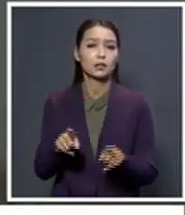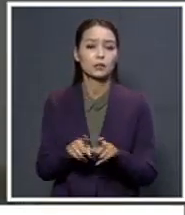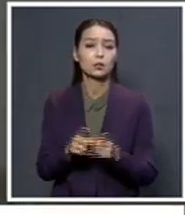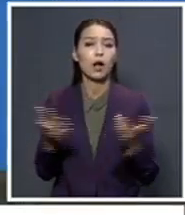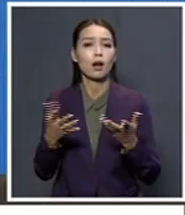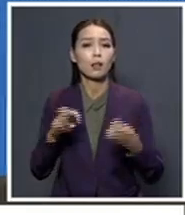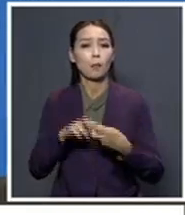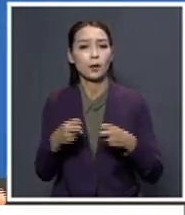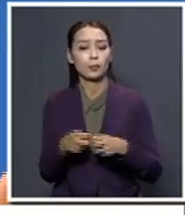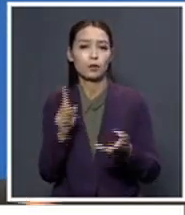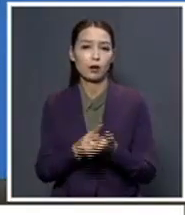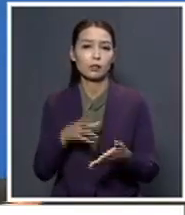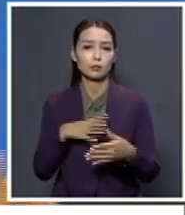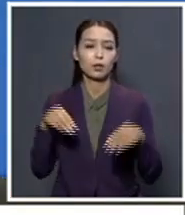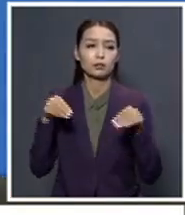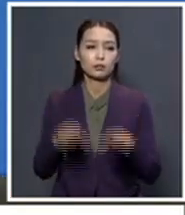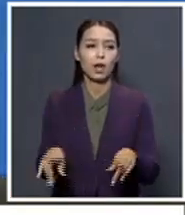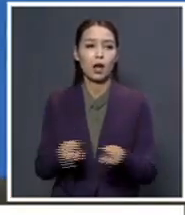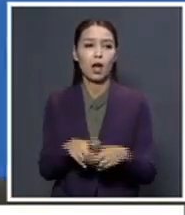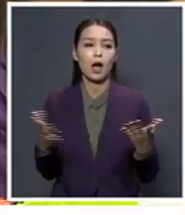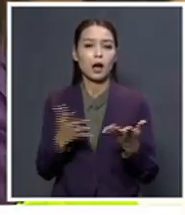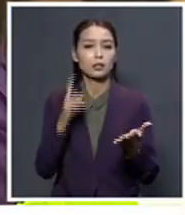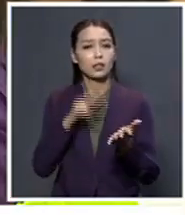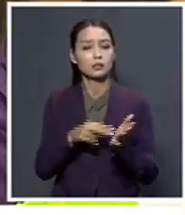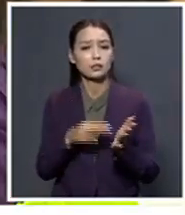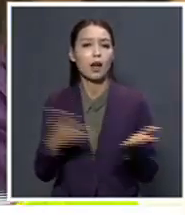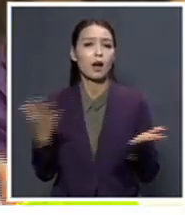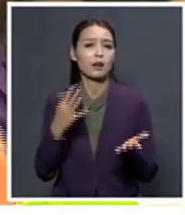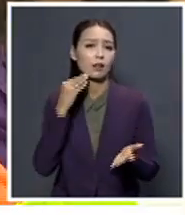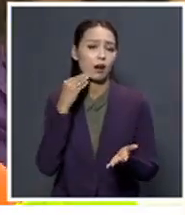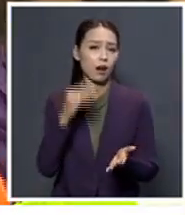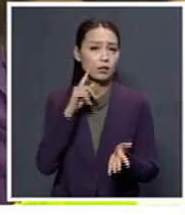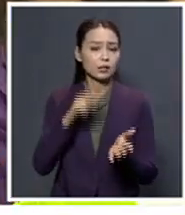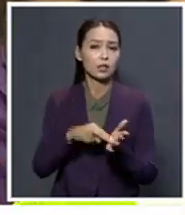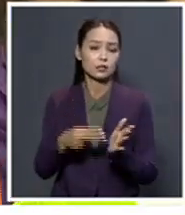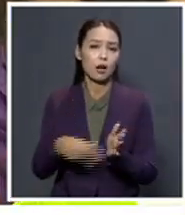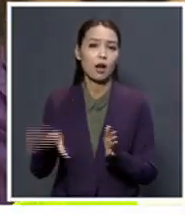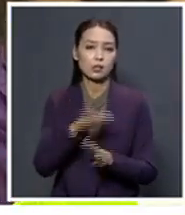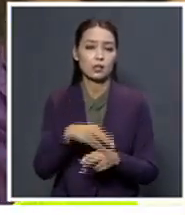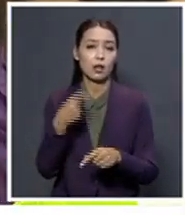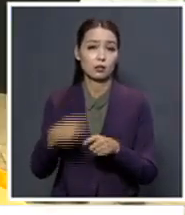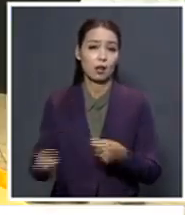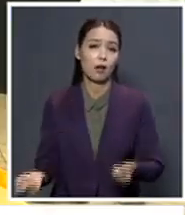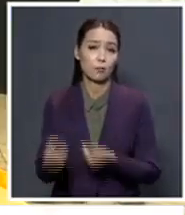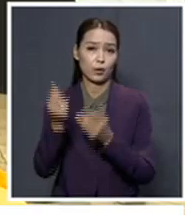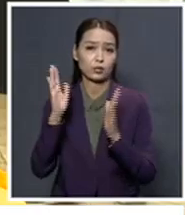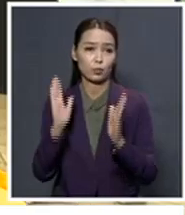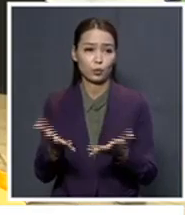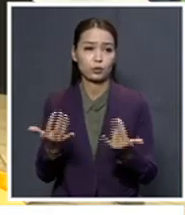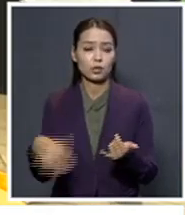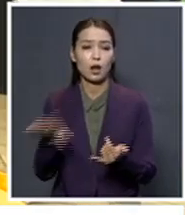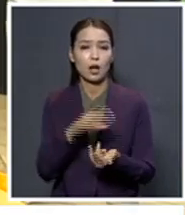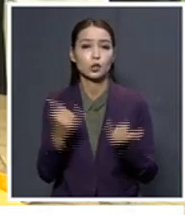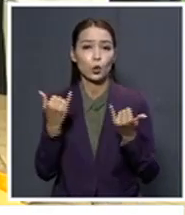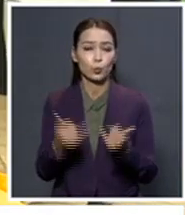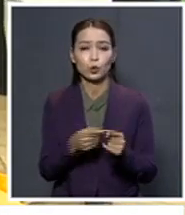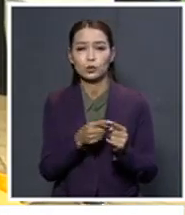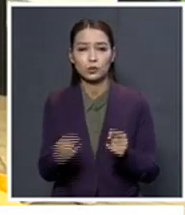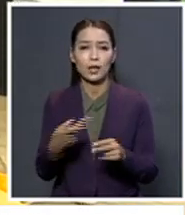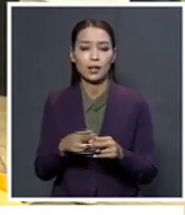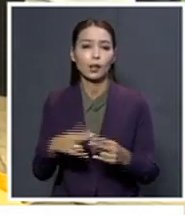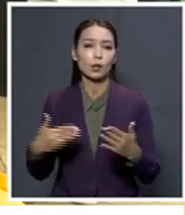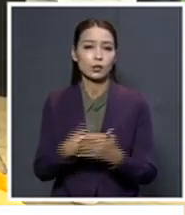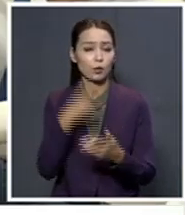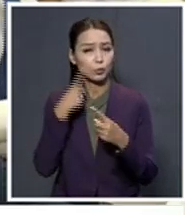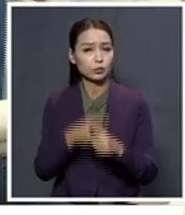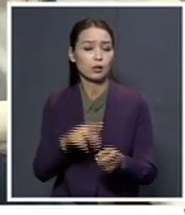шешуге арналған 30-ға жуық стартап жобаның ішінен үздік екеуі таңдалып, оларға қаржылай қолдау көрсетілмекші. Осылайша бүгінгі буын өңірлік